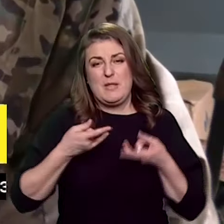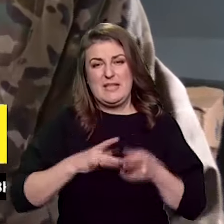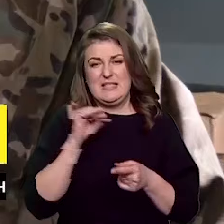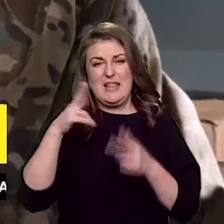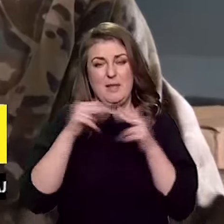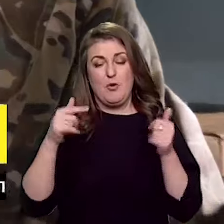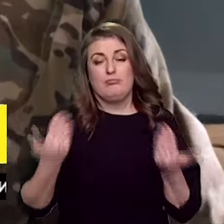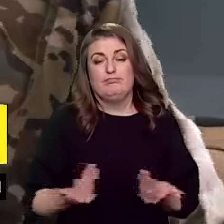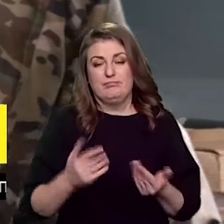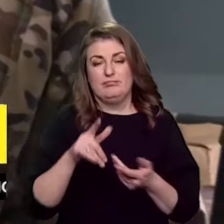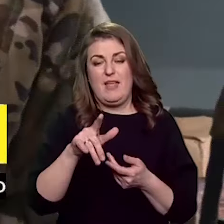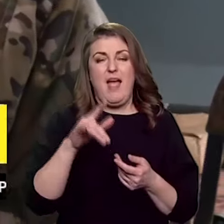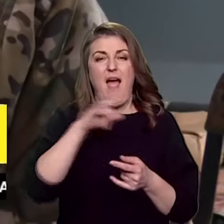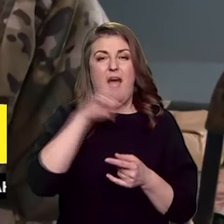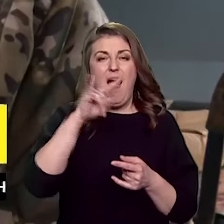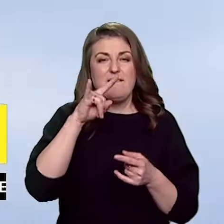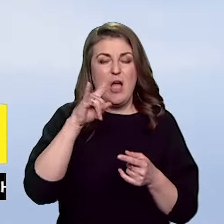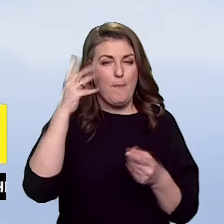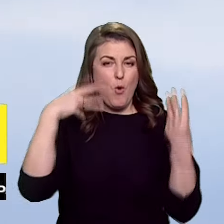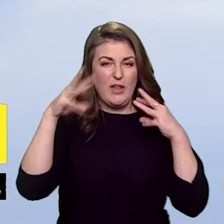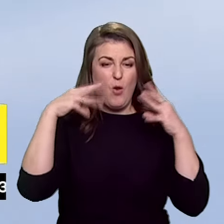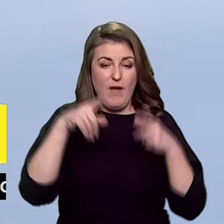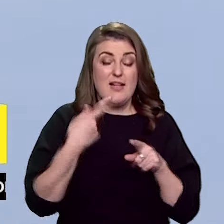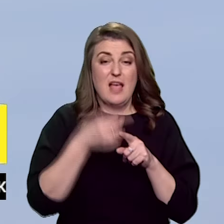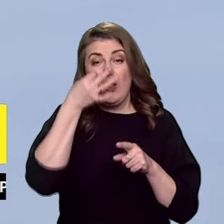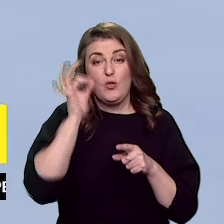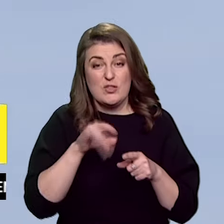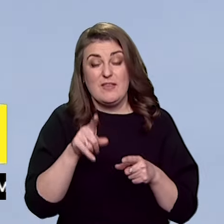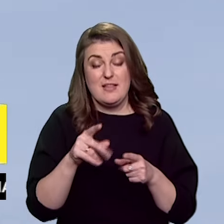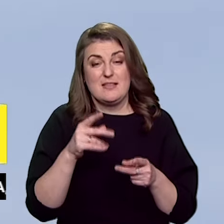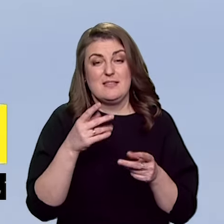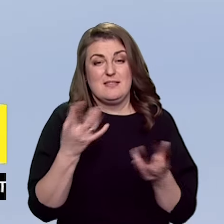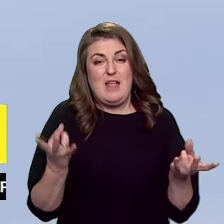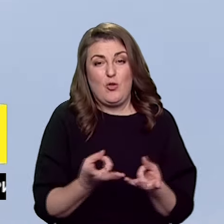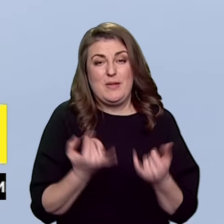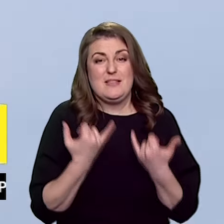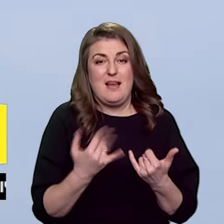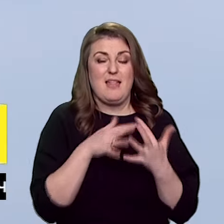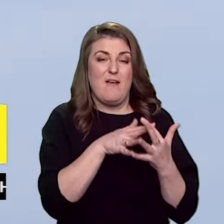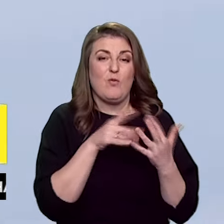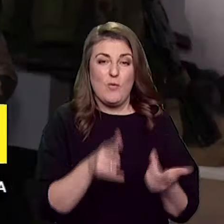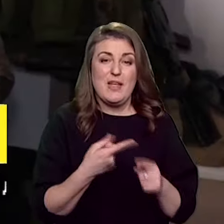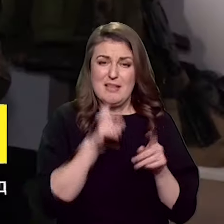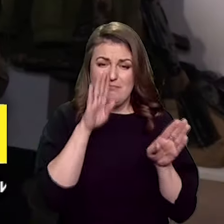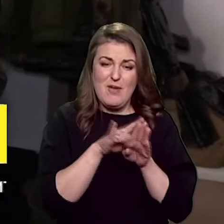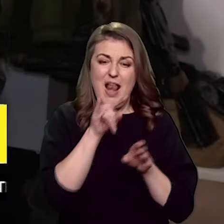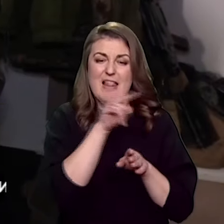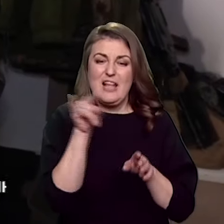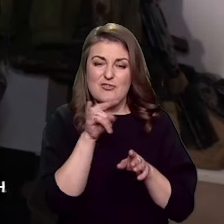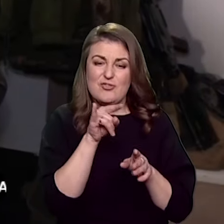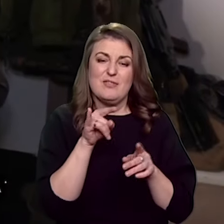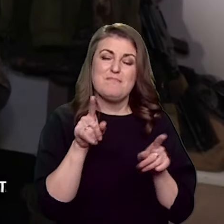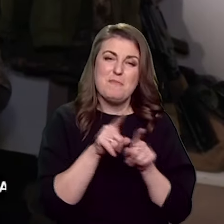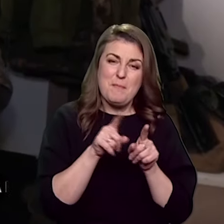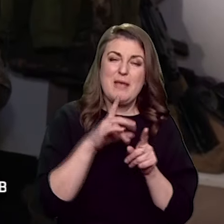цивільному житті чоловік займався авіамоделюванням. Каже, цей досвід знадобився і зараз на фронті. То схоже на літачки, на яких я